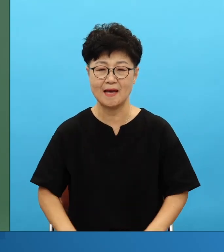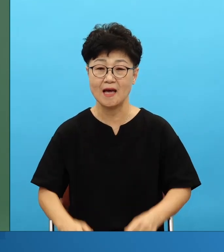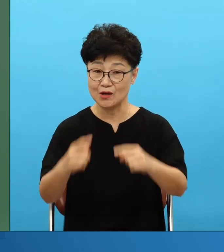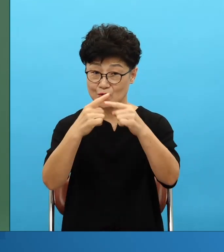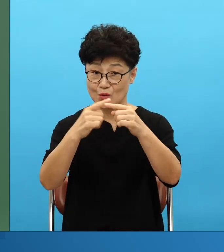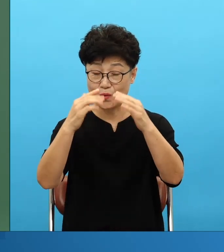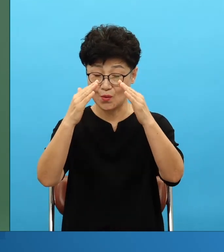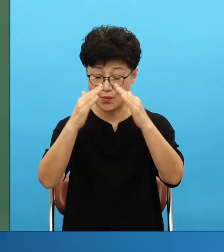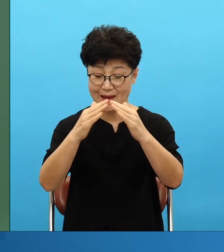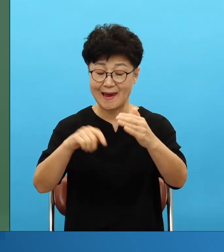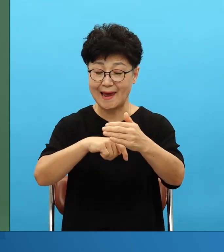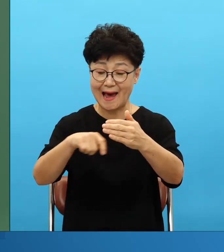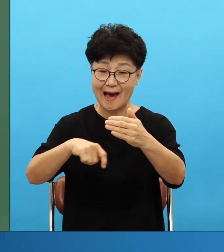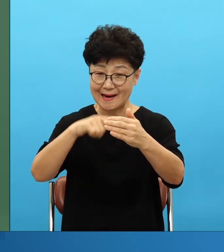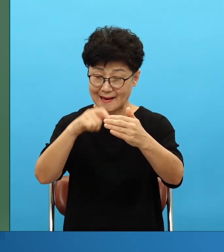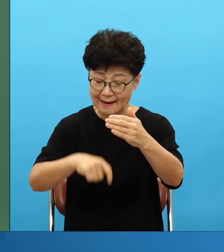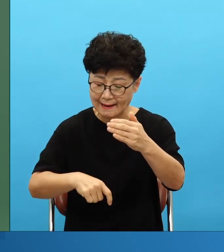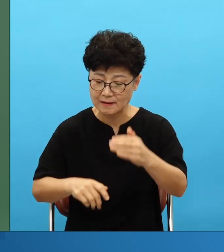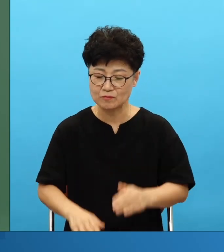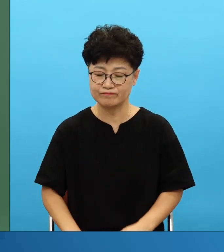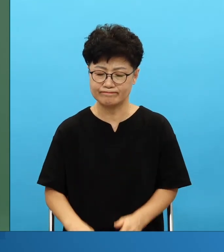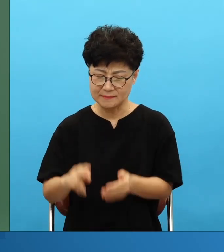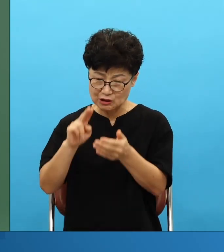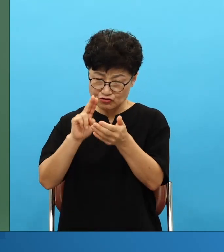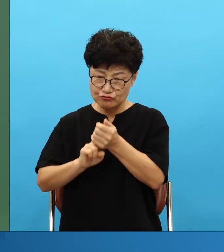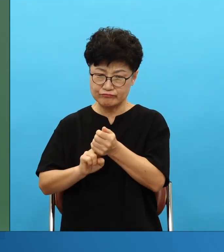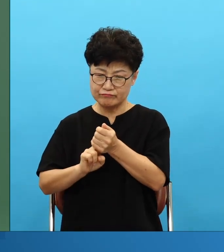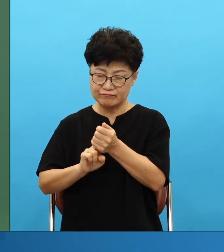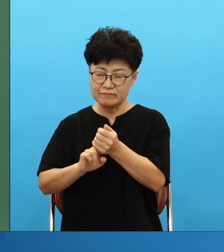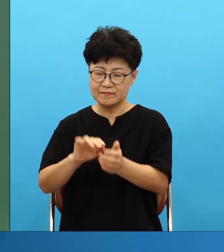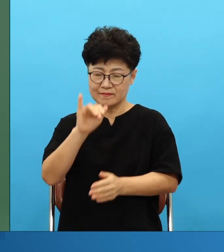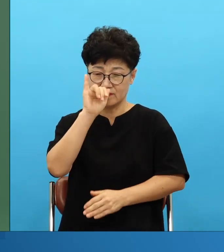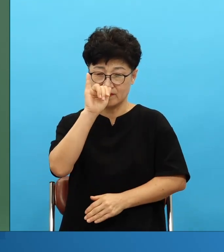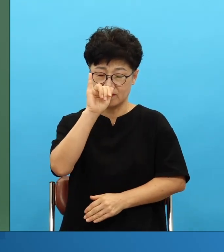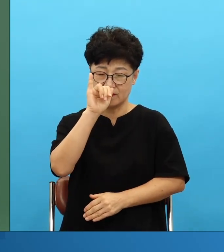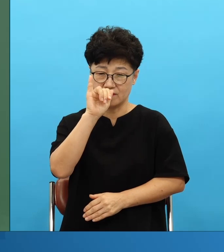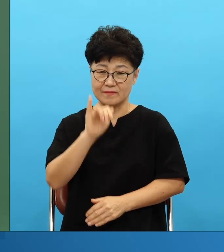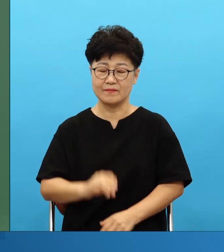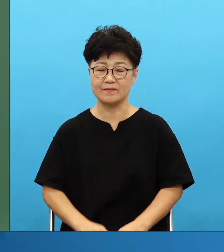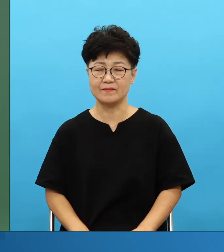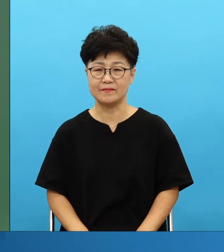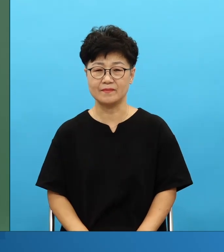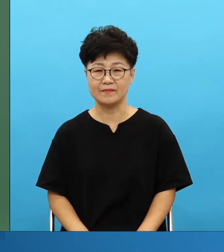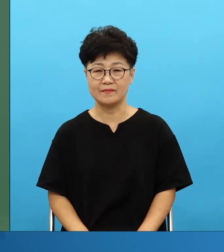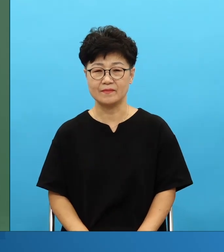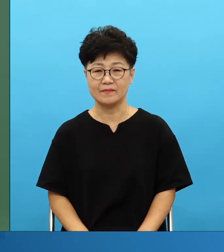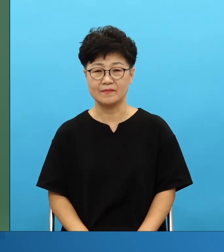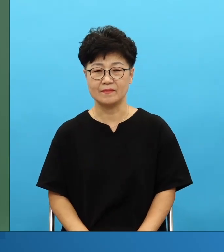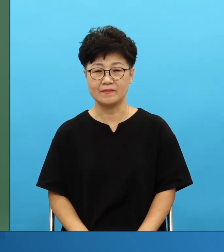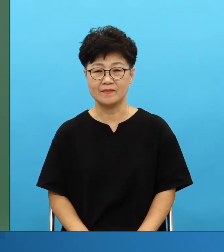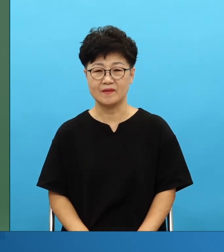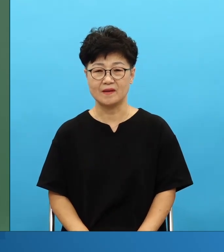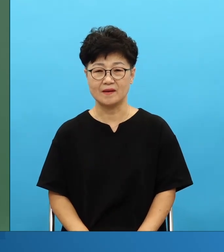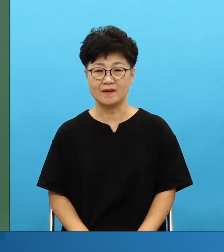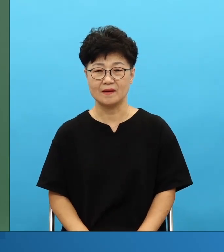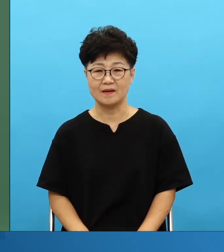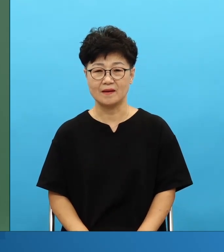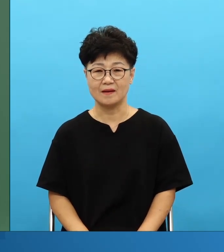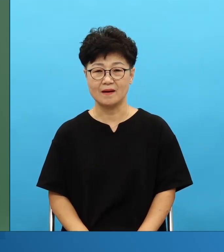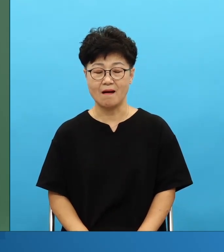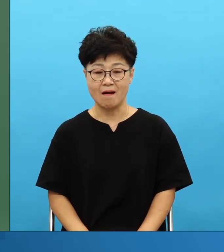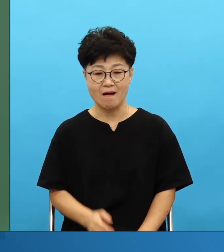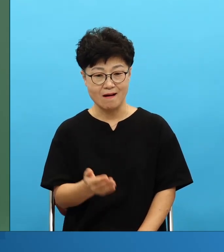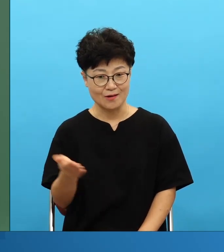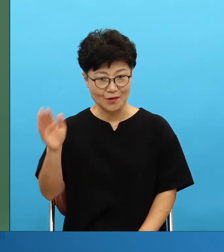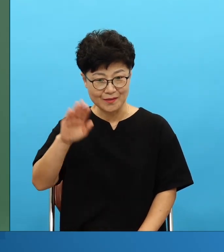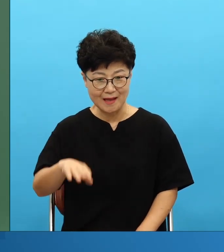church, 이름도 표시도 없이 그냥 합니다. that I don't have to make a name for ourselves, I don't have to make it noticeable, just serving 그런데 the church. 이게요 불씨가 되는 겁니다. But that